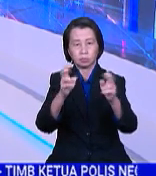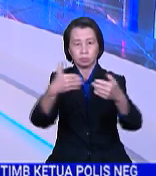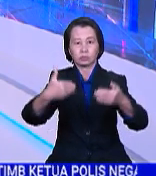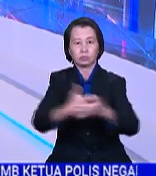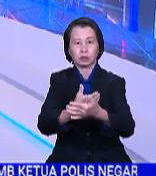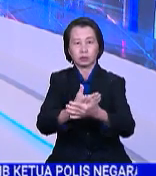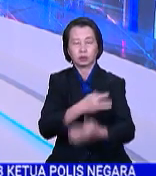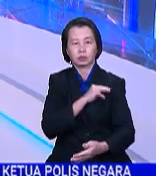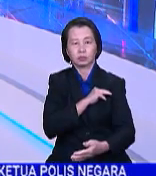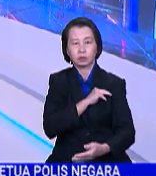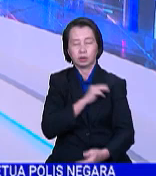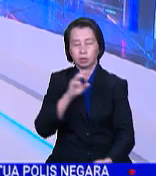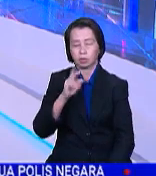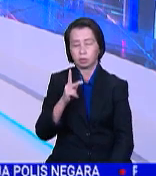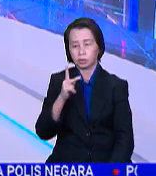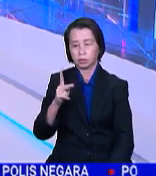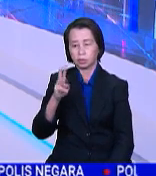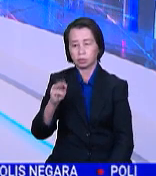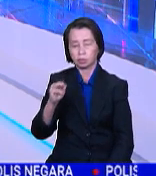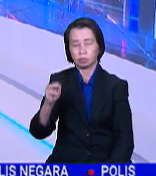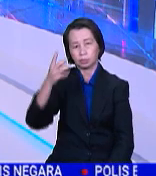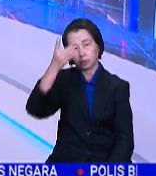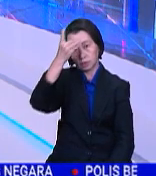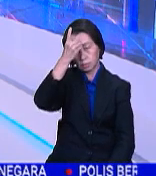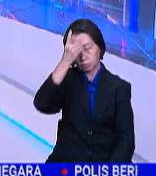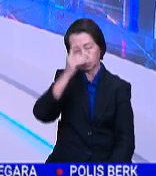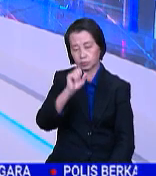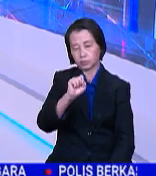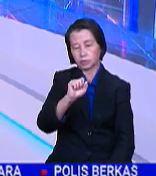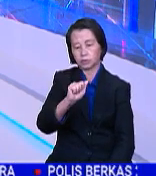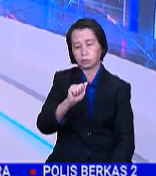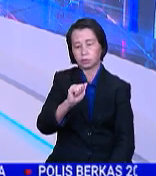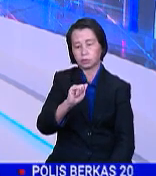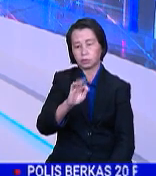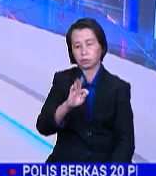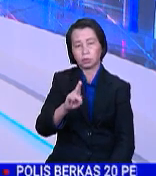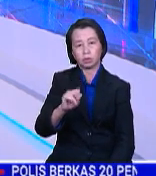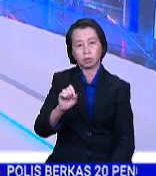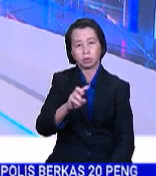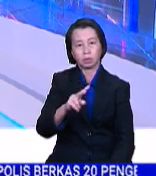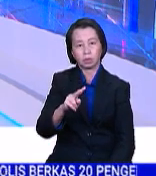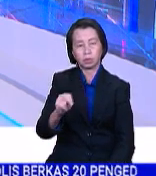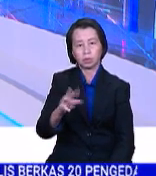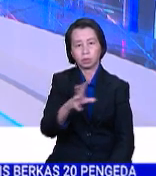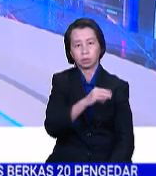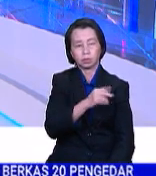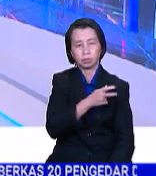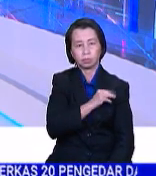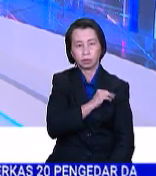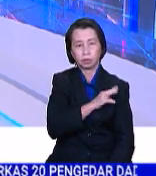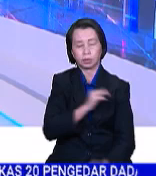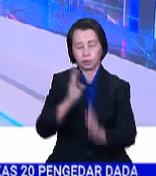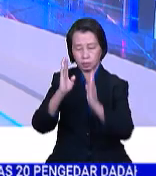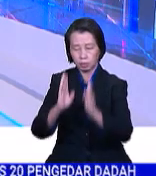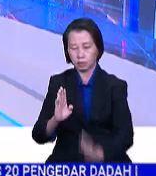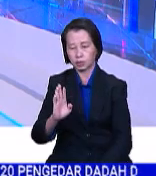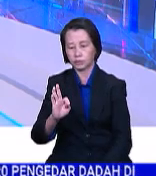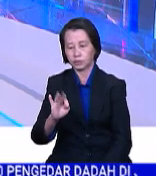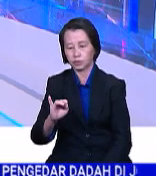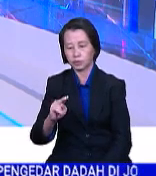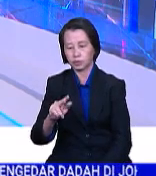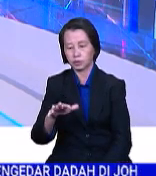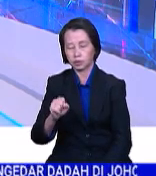baharu. Menteri Komunikasi dan Multimedia Datuk Safiuddin Abdullah berkata, kementeriannya serta Perbadanan Kemajuan Filem Nasional